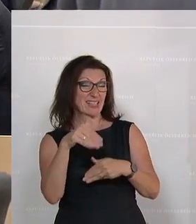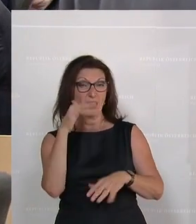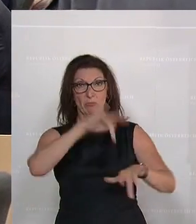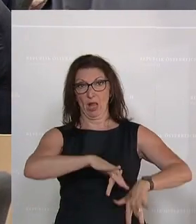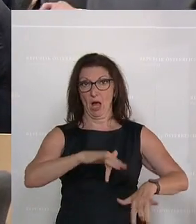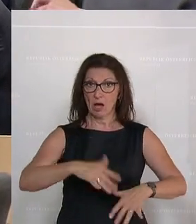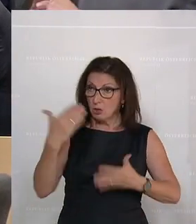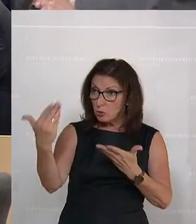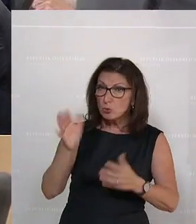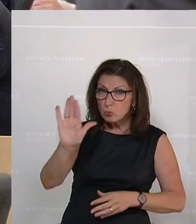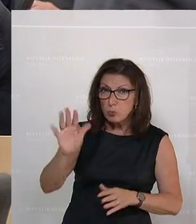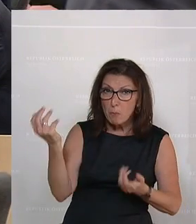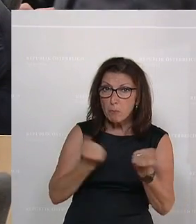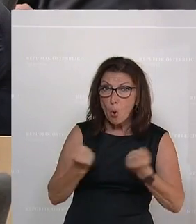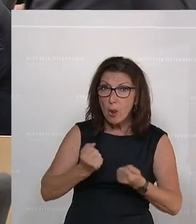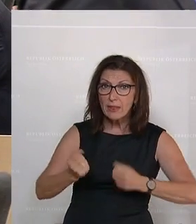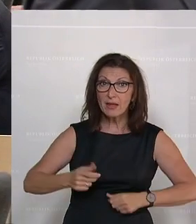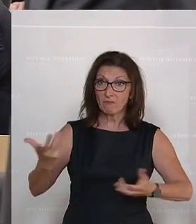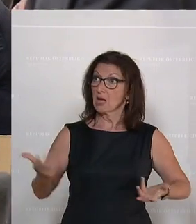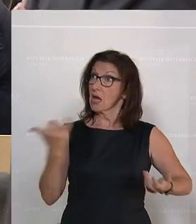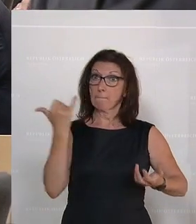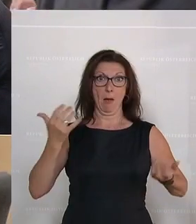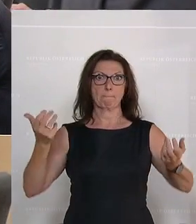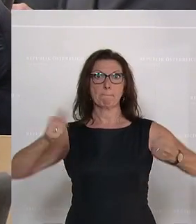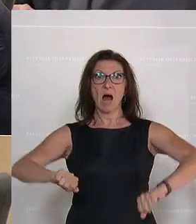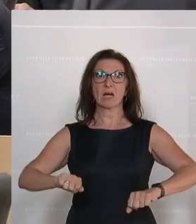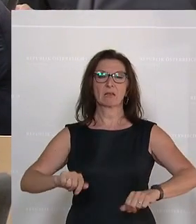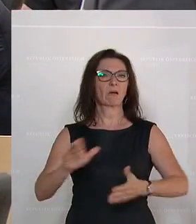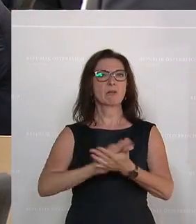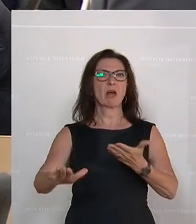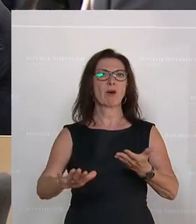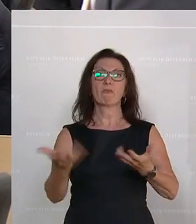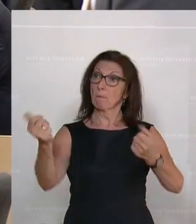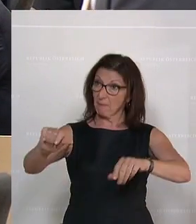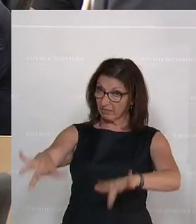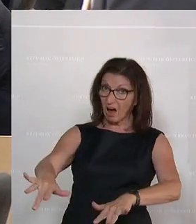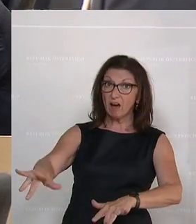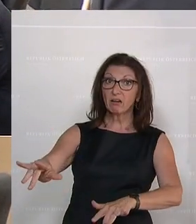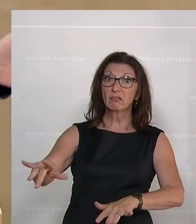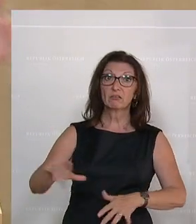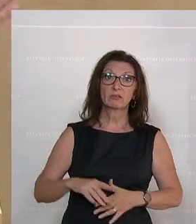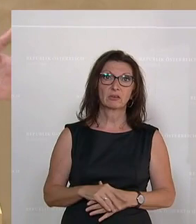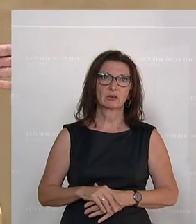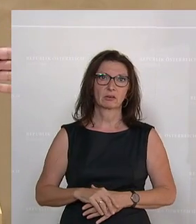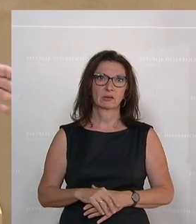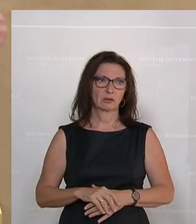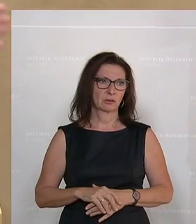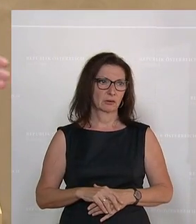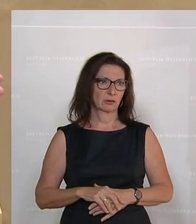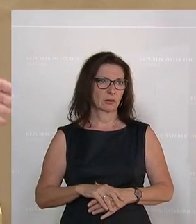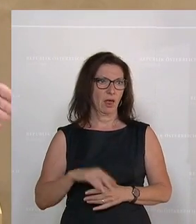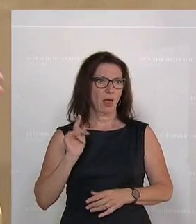letzten jahre und jahrzehnte gewesen immer dann wenn sie an der macht waren es war immer war immer ganz einfach hingehen